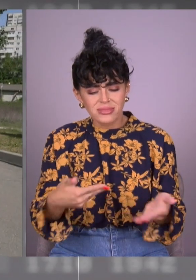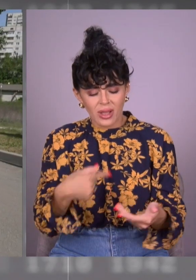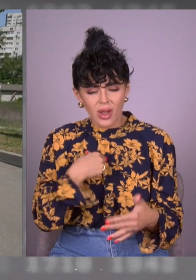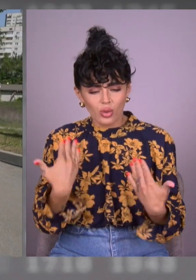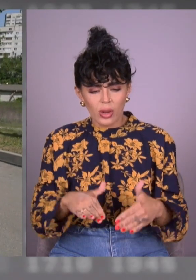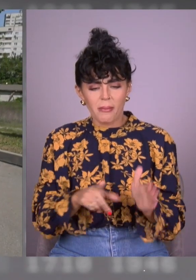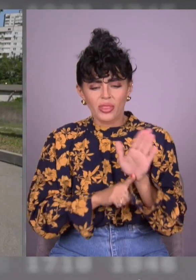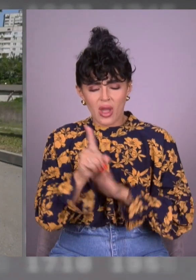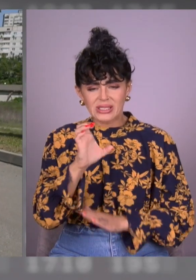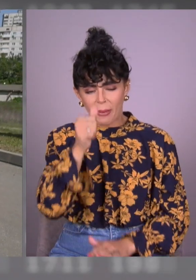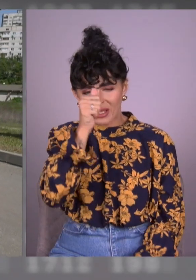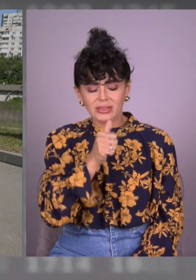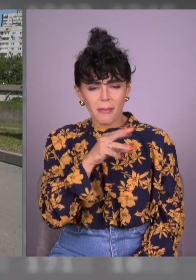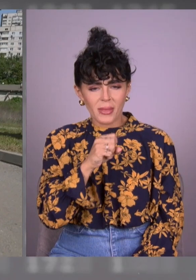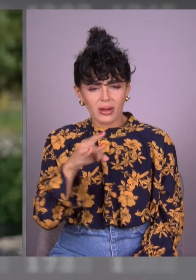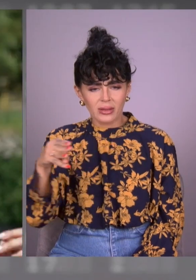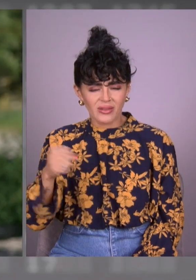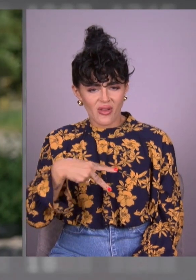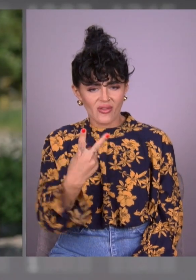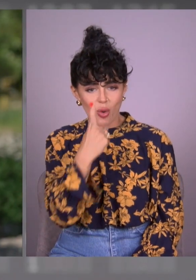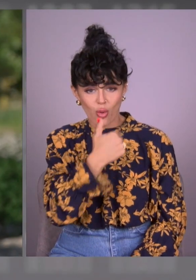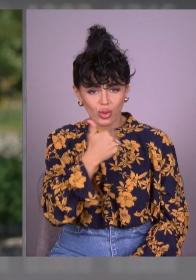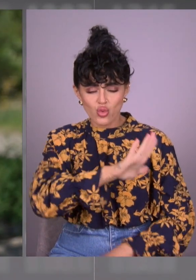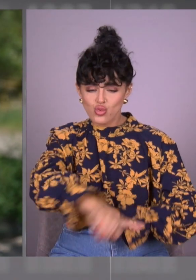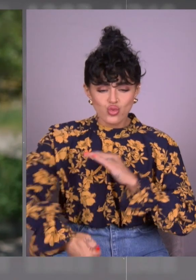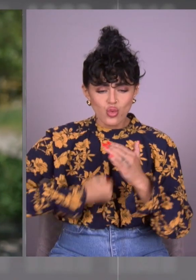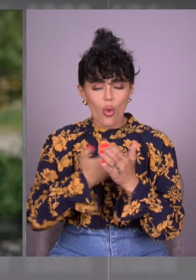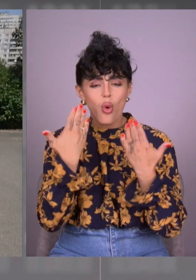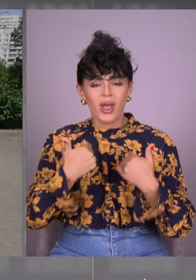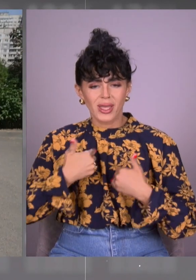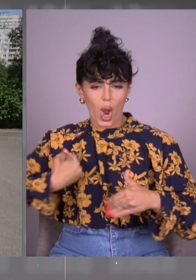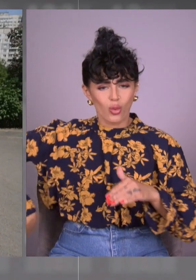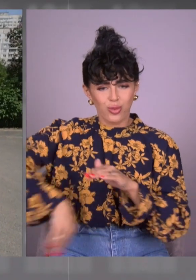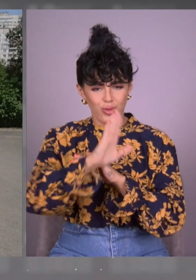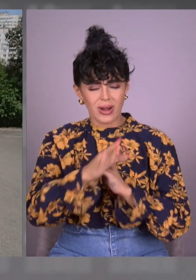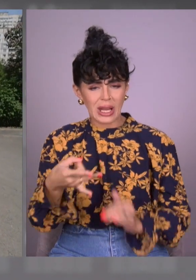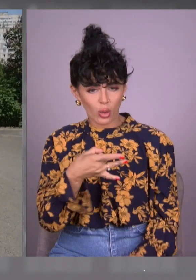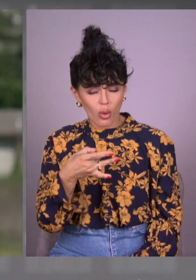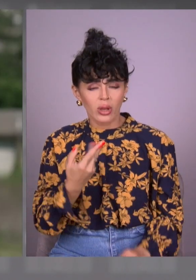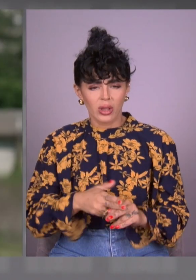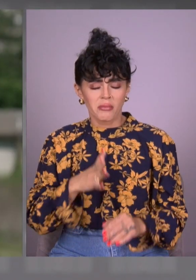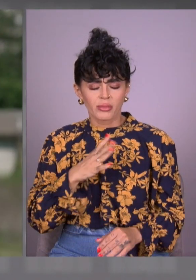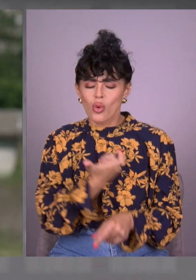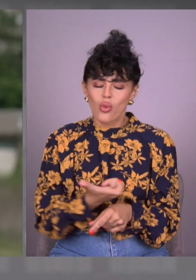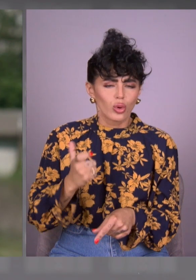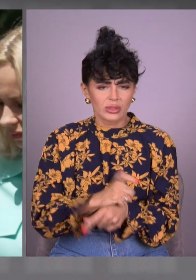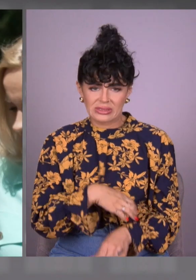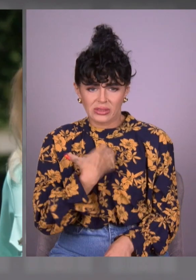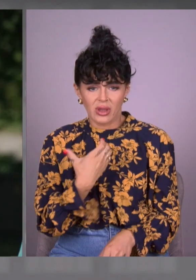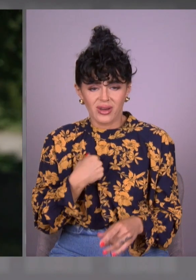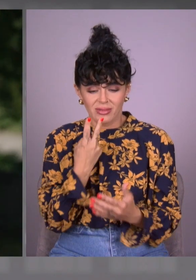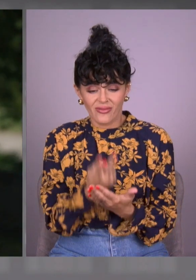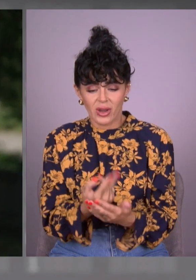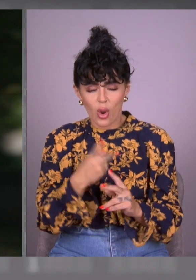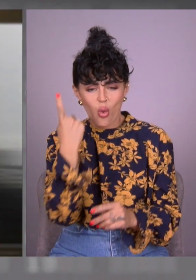Спочатку березня 2022 року, коли виходили з району, і було дуже-дуже страшно.